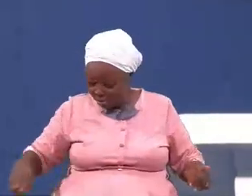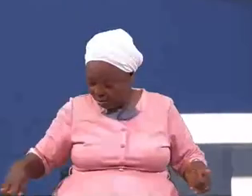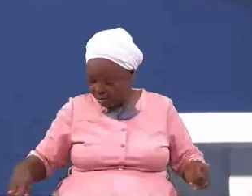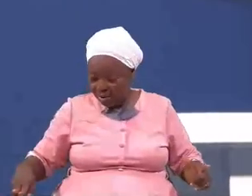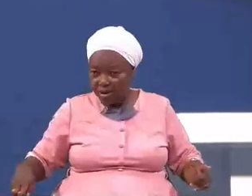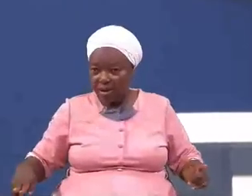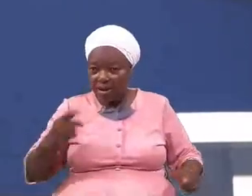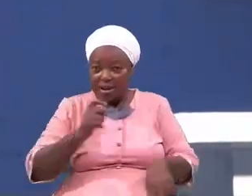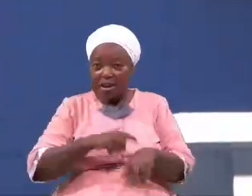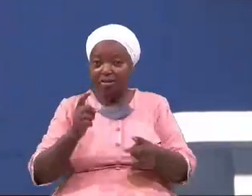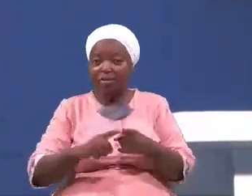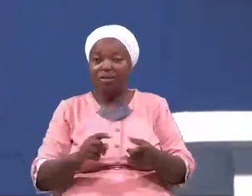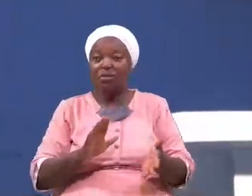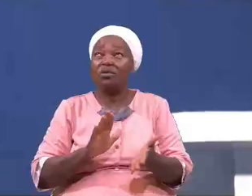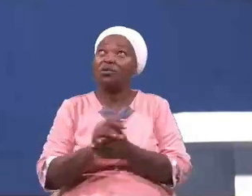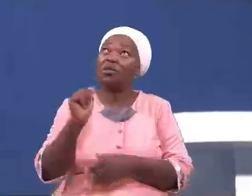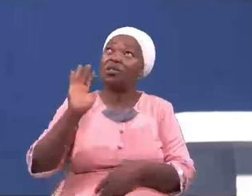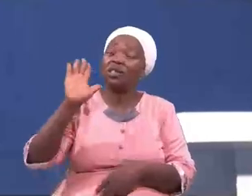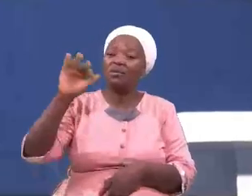vous, à côté de vous.